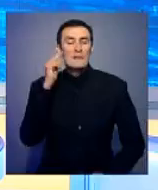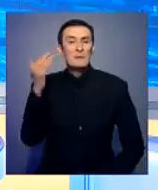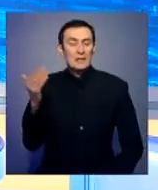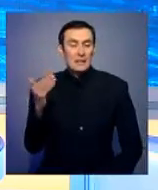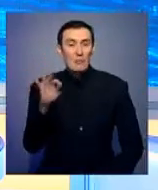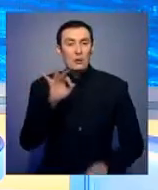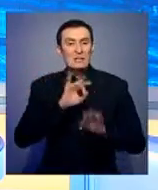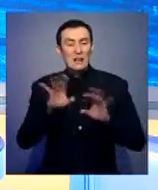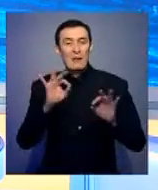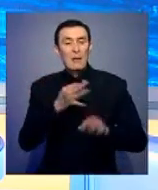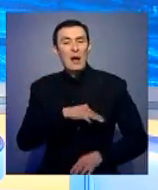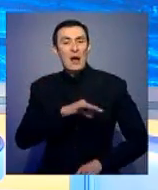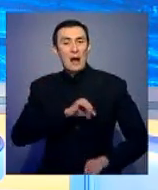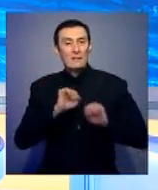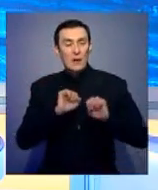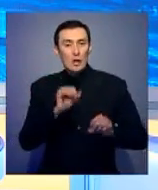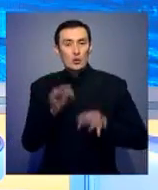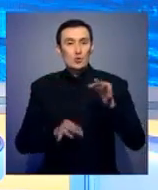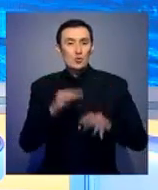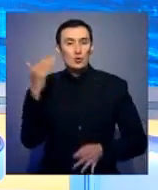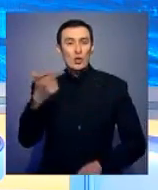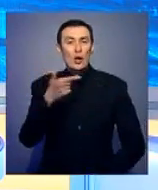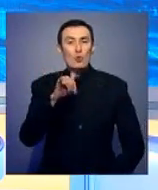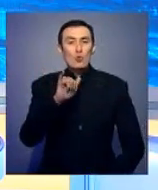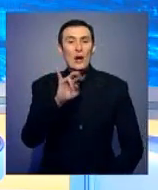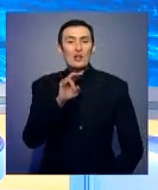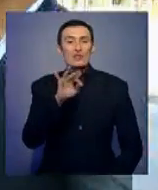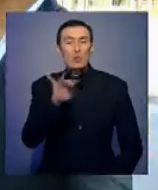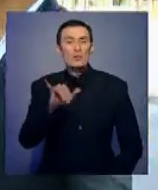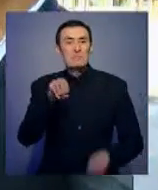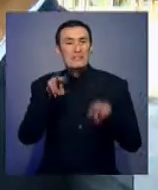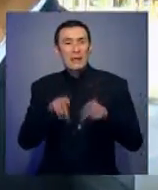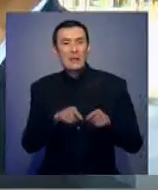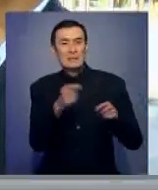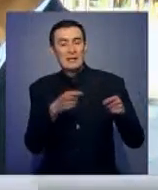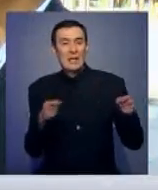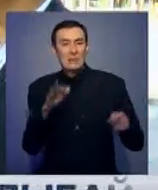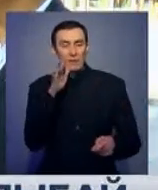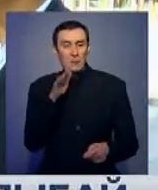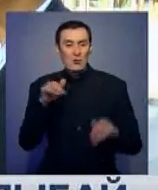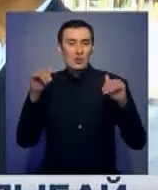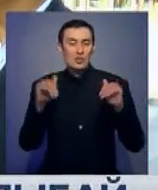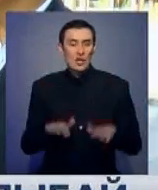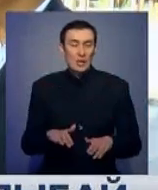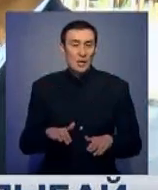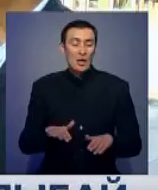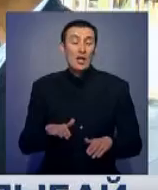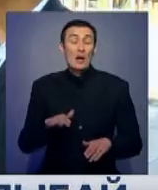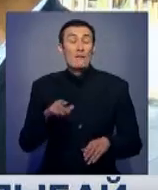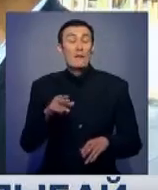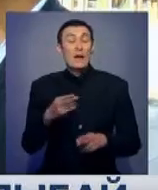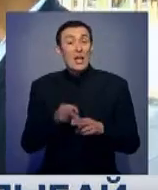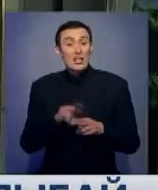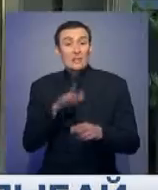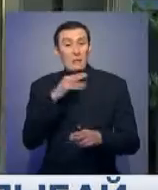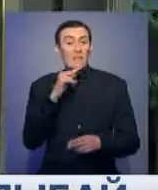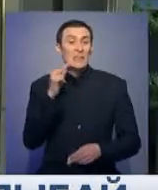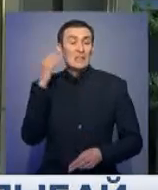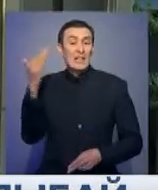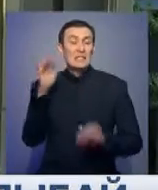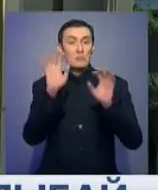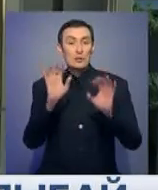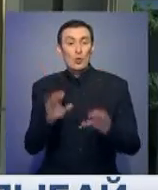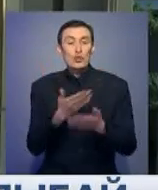Пекине. По словам адвоката, суды Гуанчжоу затягивают вынесение окончательного решения. В то же время в китайском